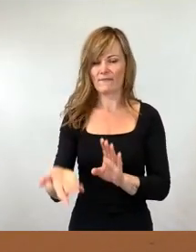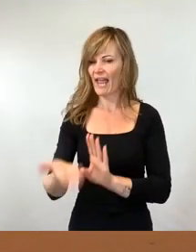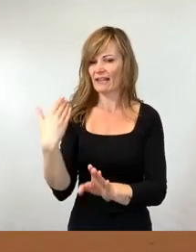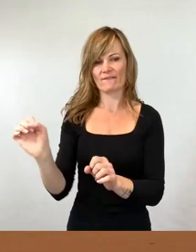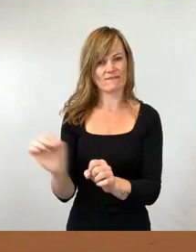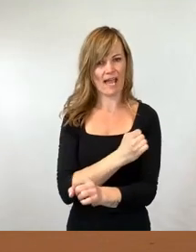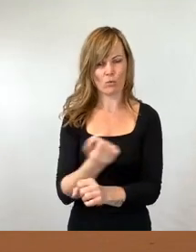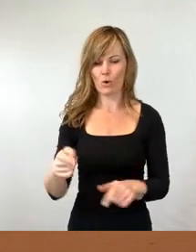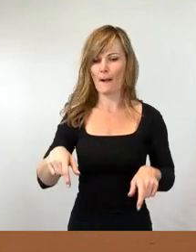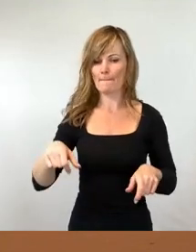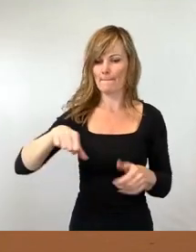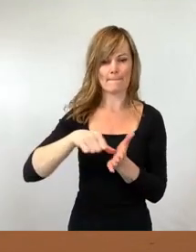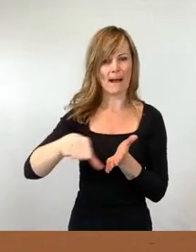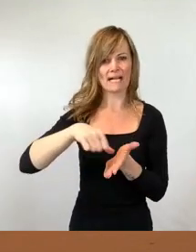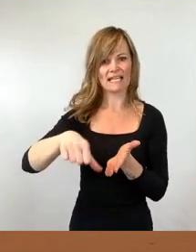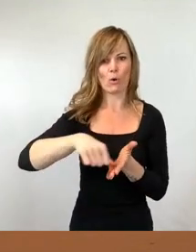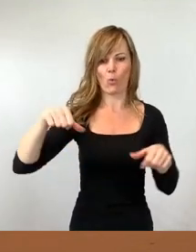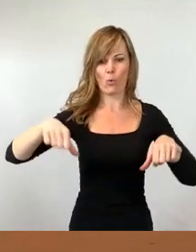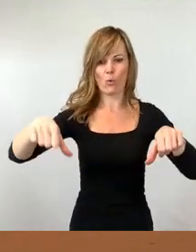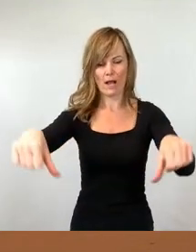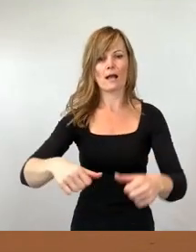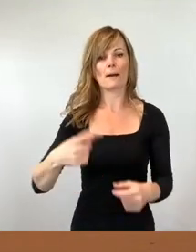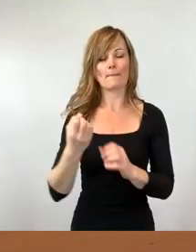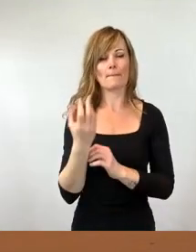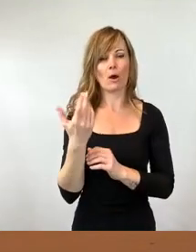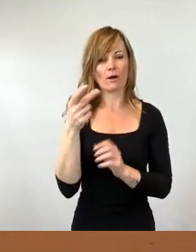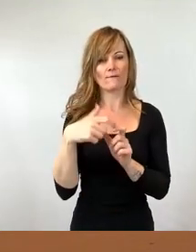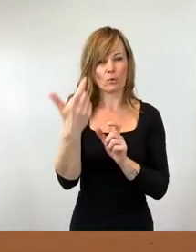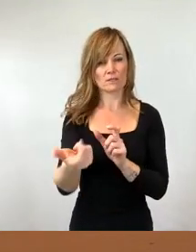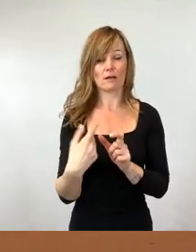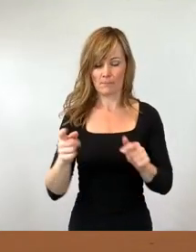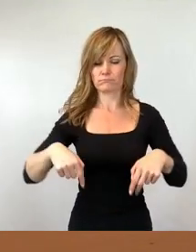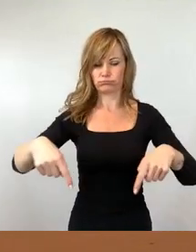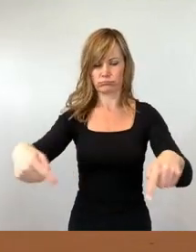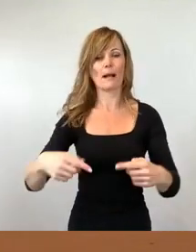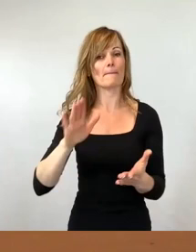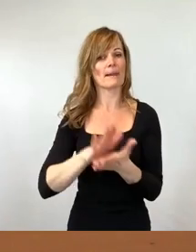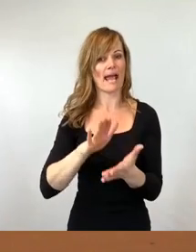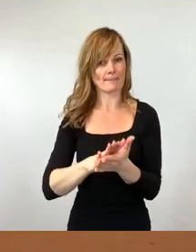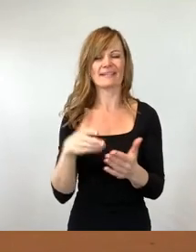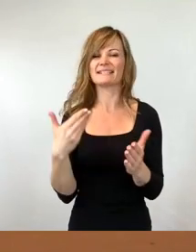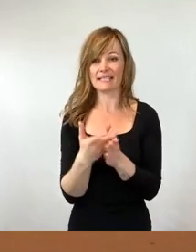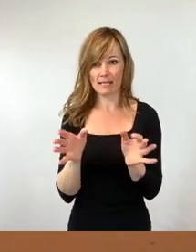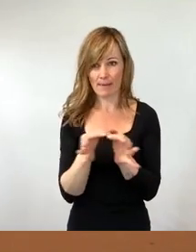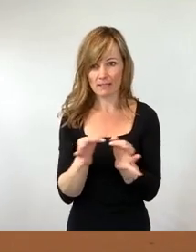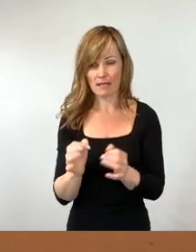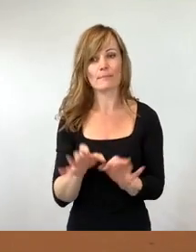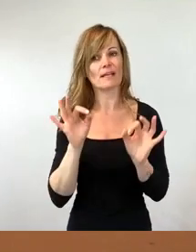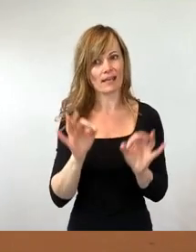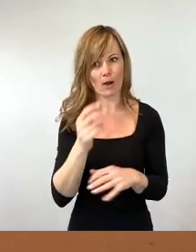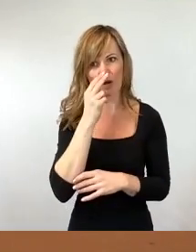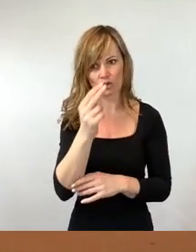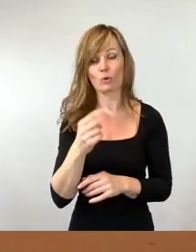dem Blauen Wunder selbst wird bleiben. Auch diese Maßnahme werden wir uns genau anschauen und ihre Auswirkungen